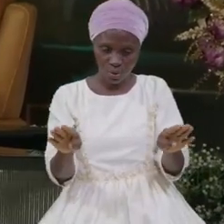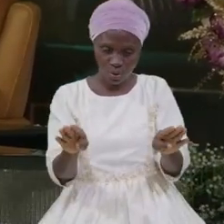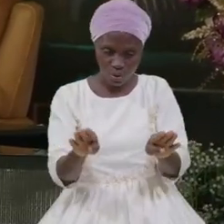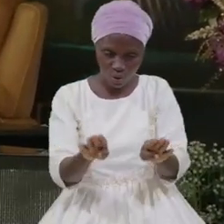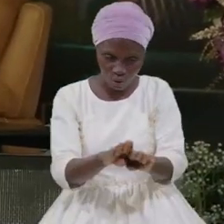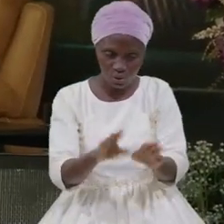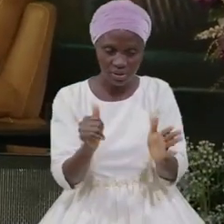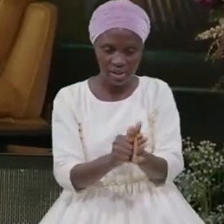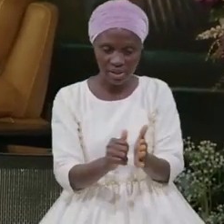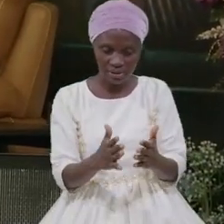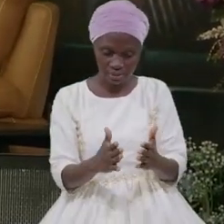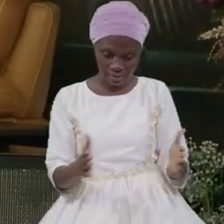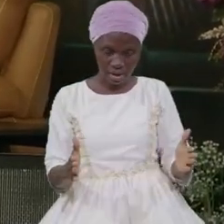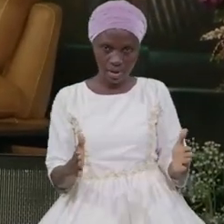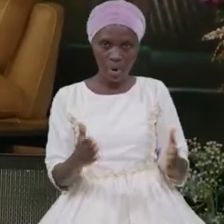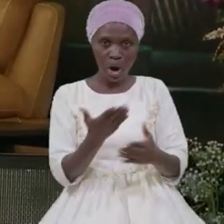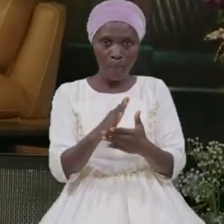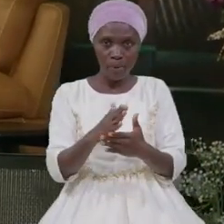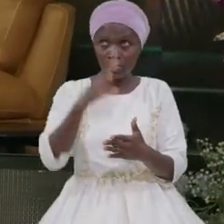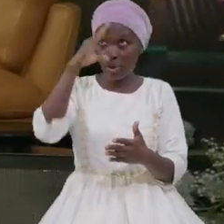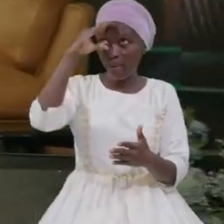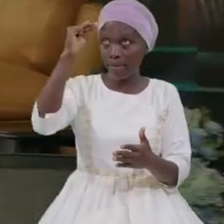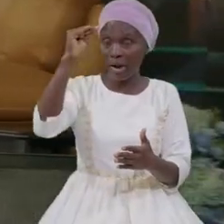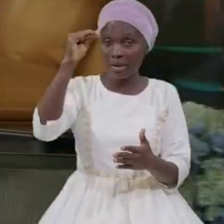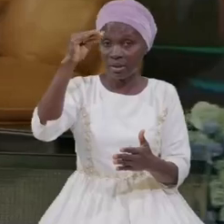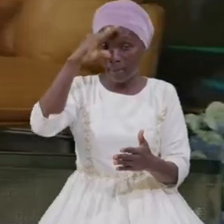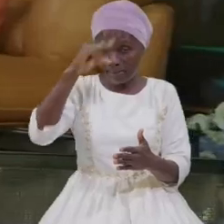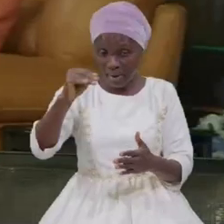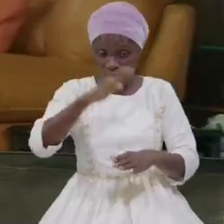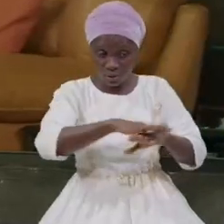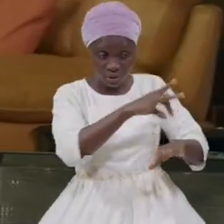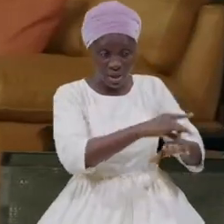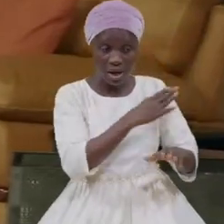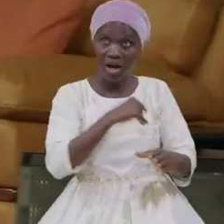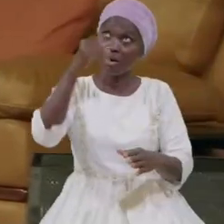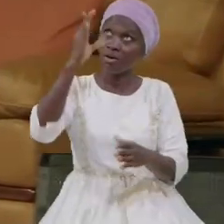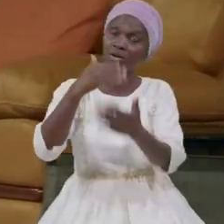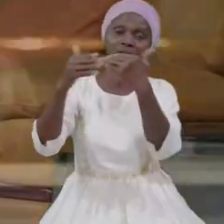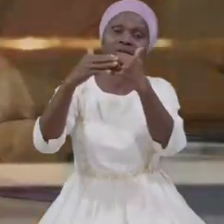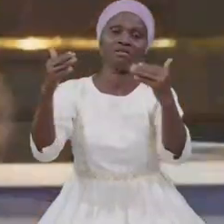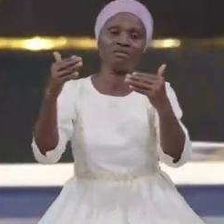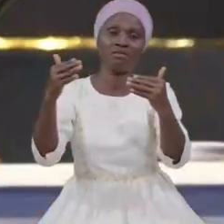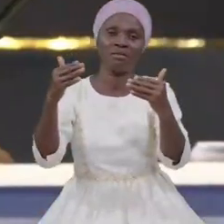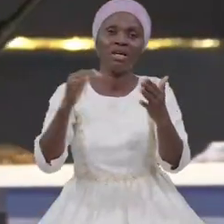sur terre et le Dieu du ciel. C'est Jésus-Christ.